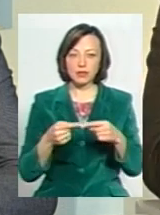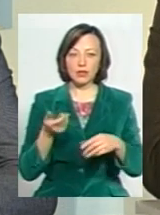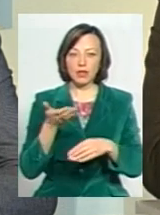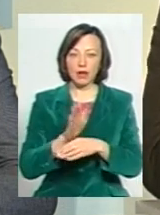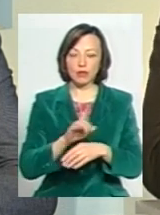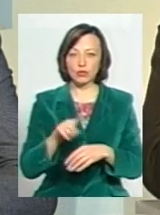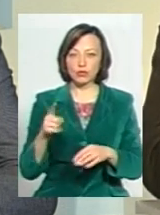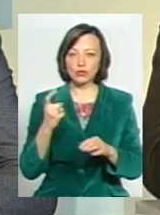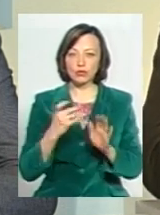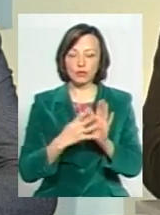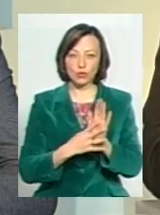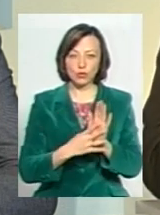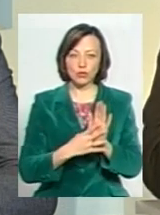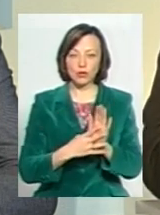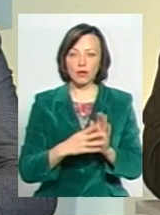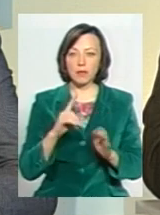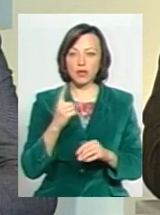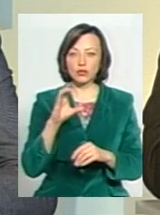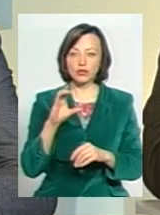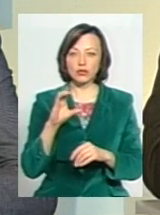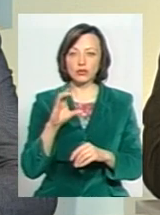наказу номер 190 від